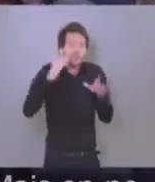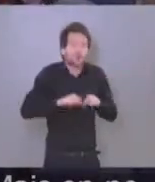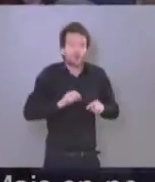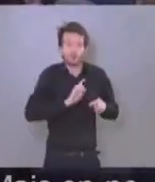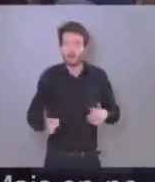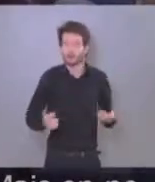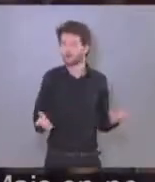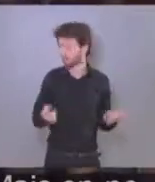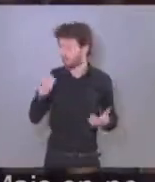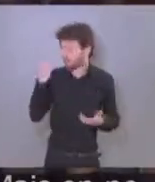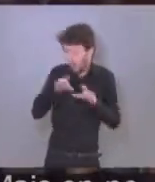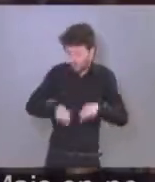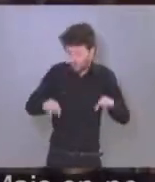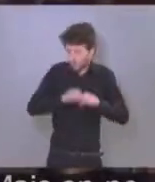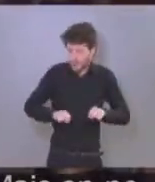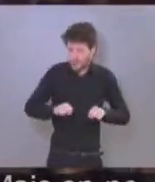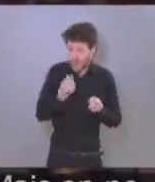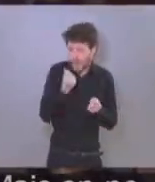n'a jamais cessé de produire.